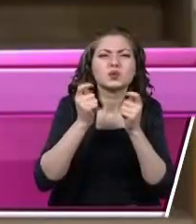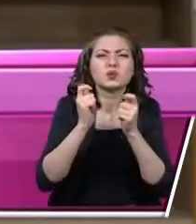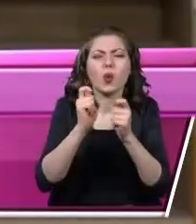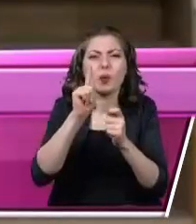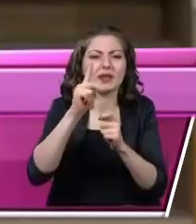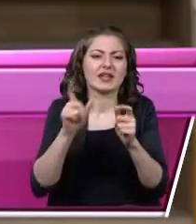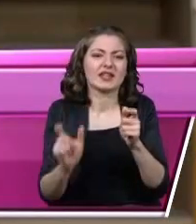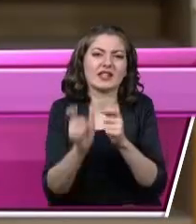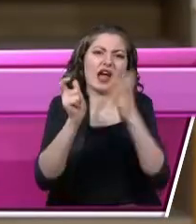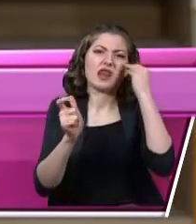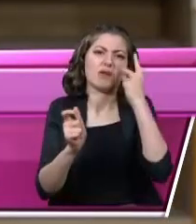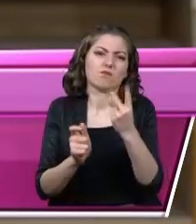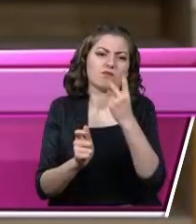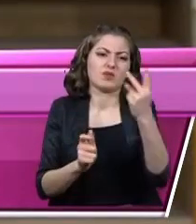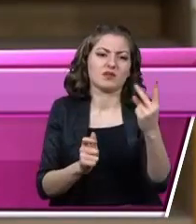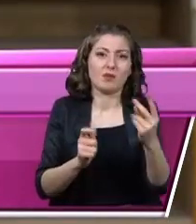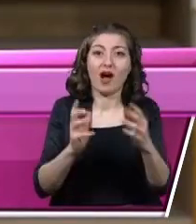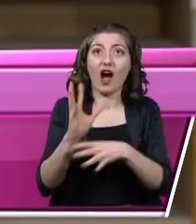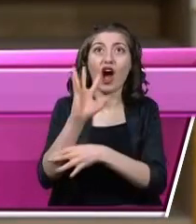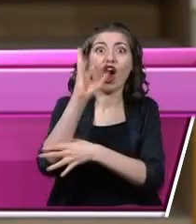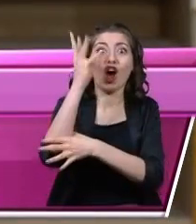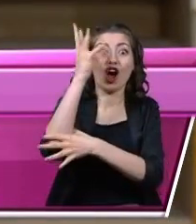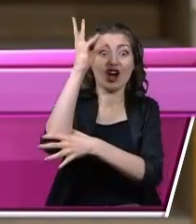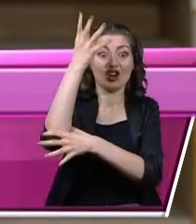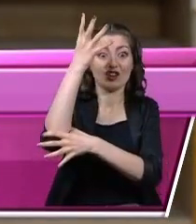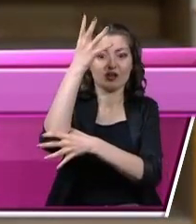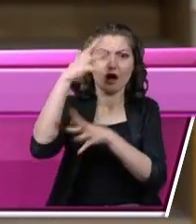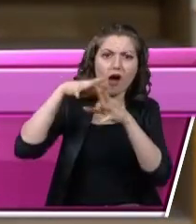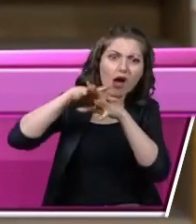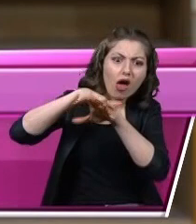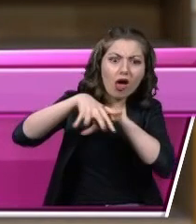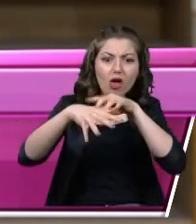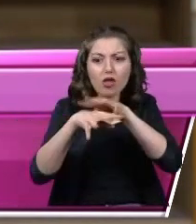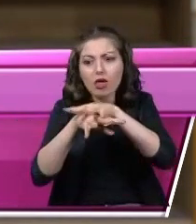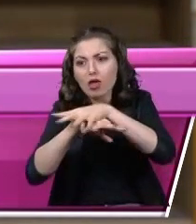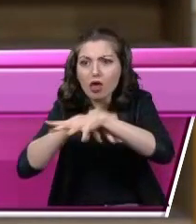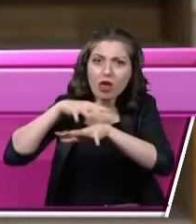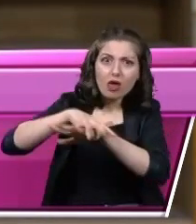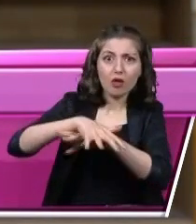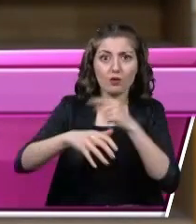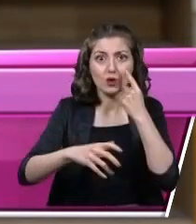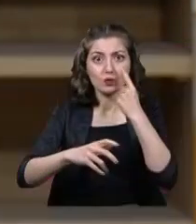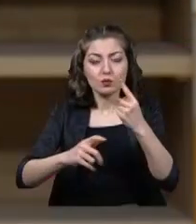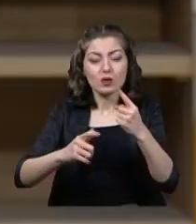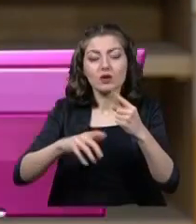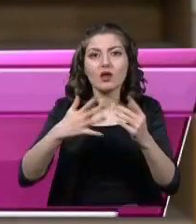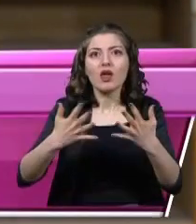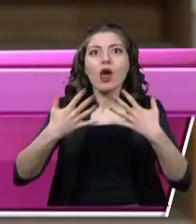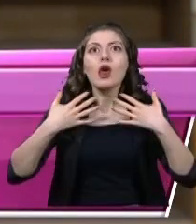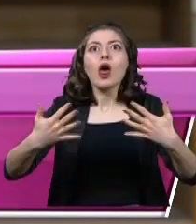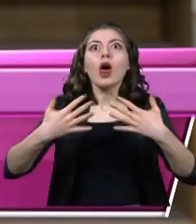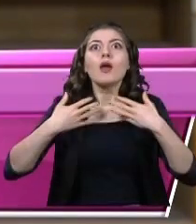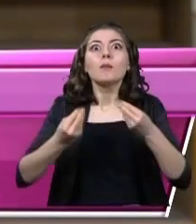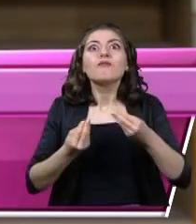Sarmaşık Mesela bir ağacı sardığı zaman tamamen sarıyor ve belli bir süre sonra o ağacın nefes almasına